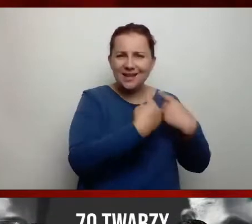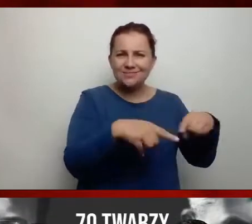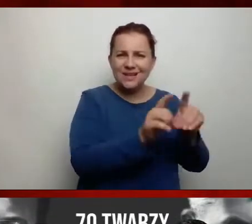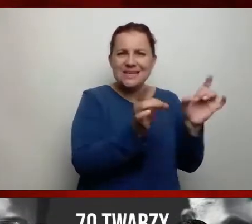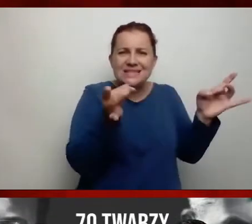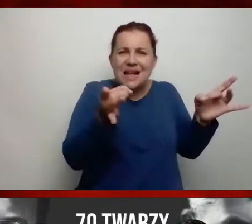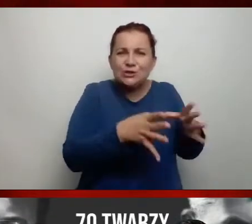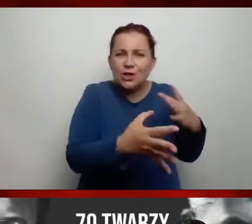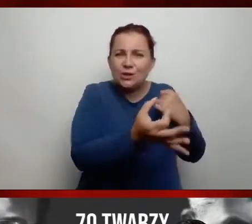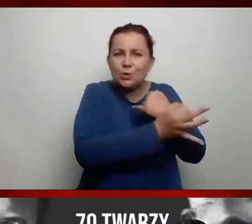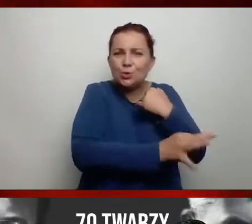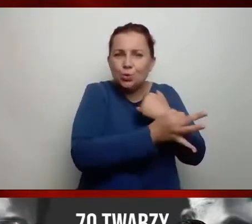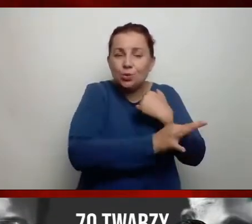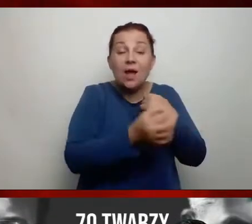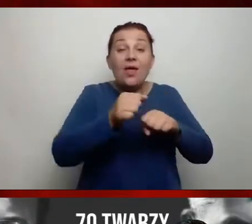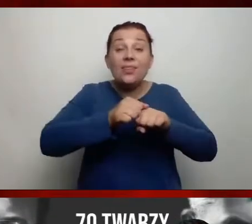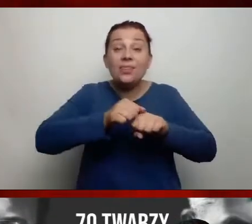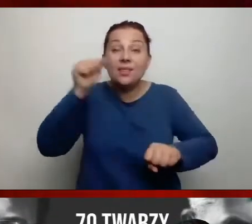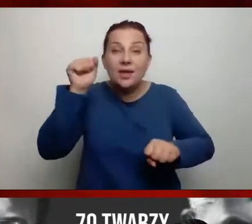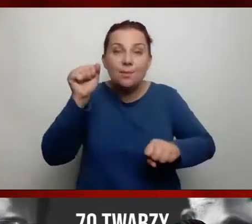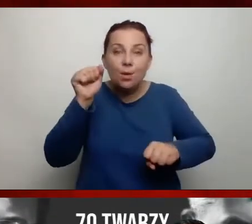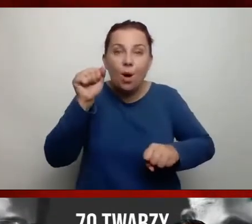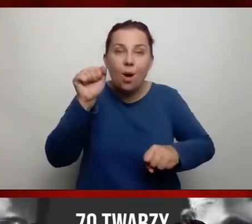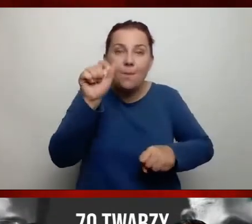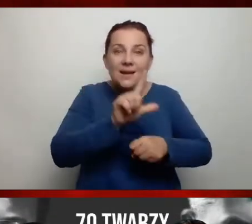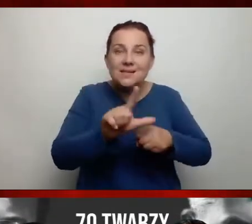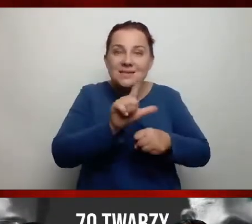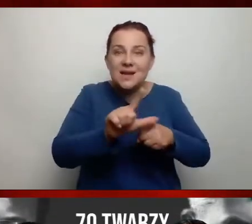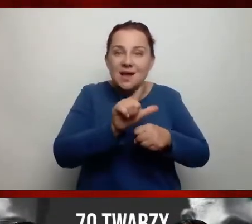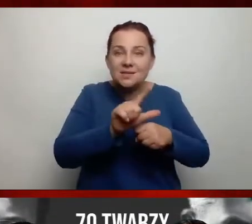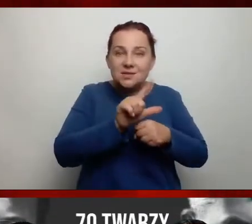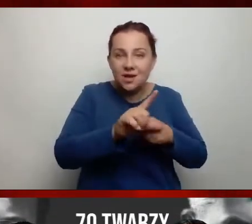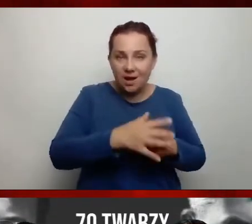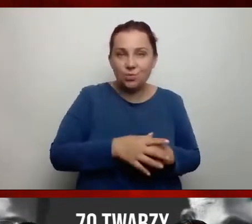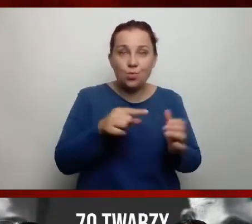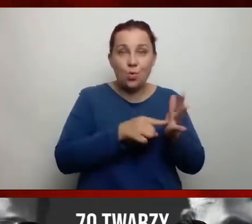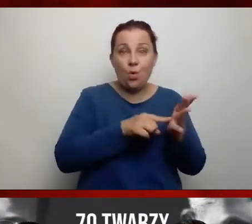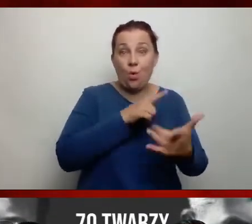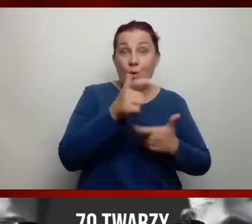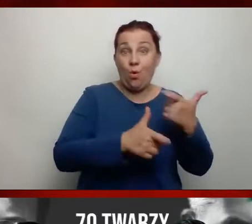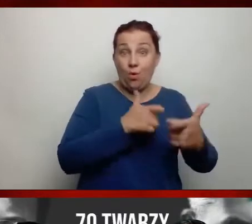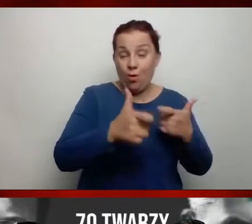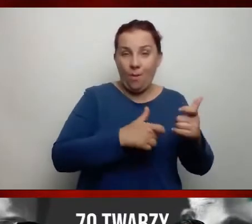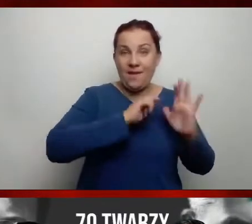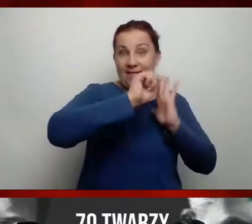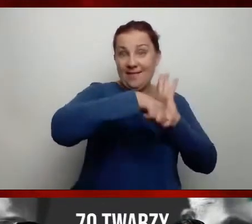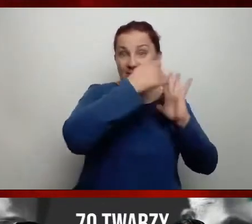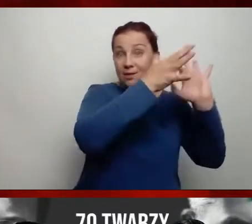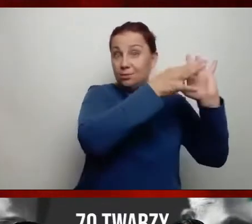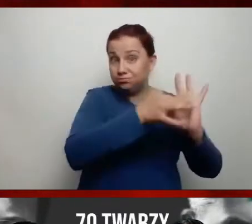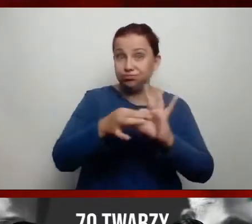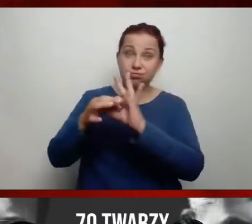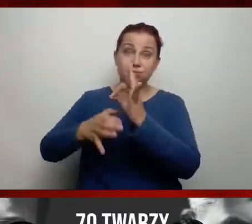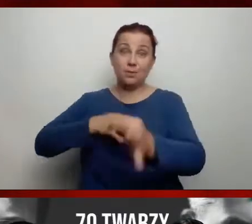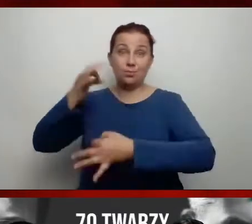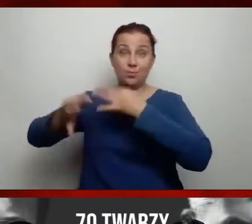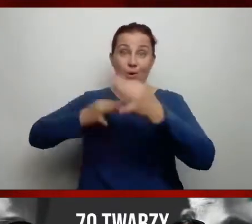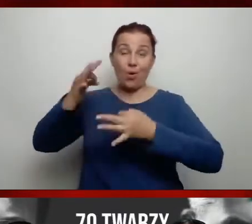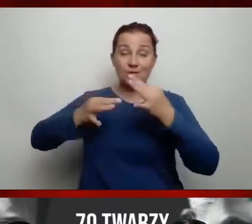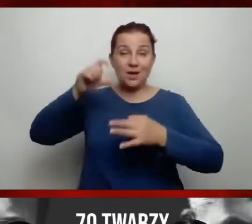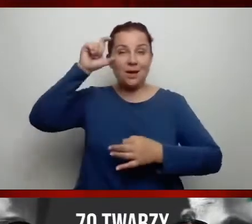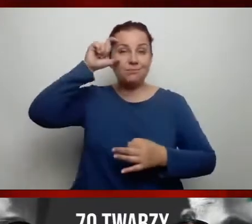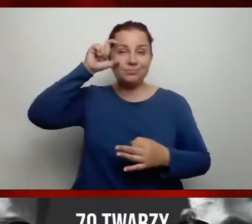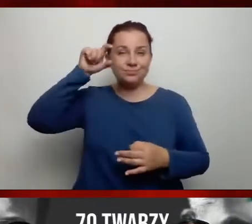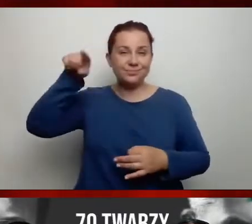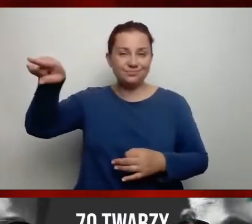Tak. Nawet dyplom licencjacki. Dyplom licencjacki. Klip właśnie do autoportretu Witkacego, tak?